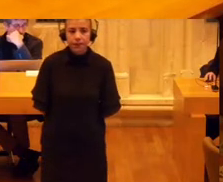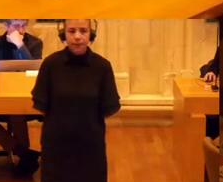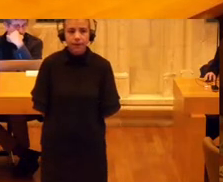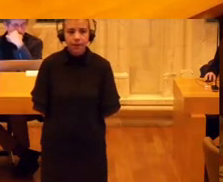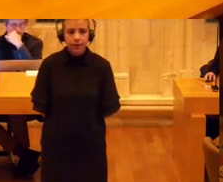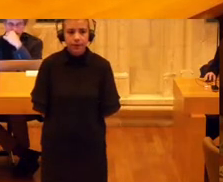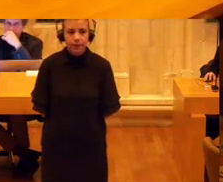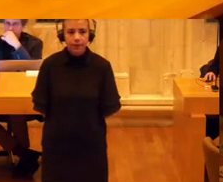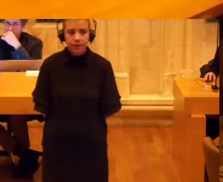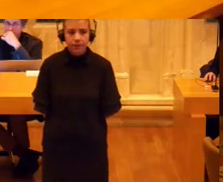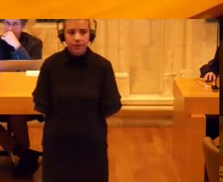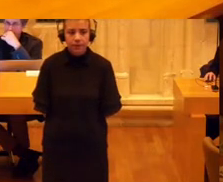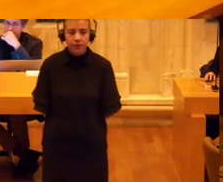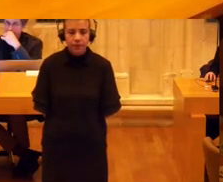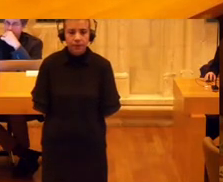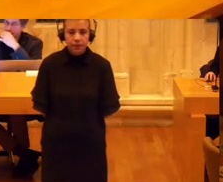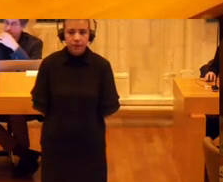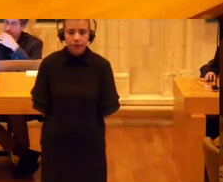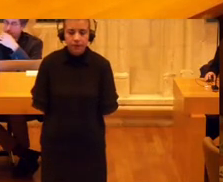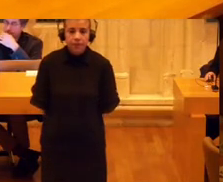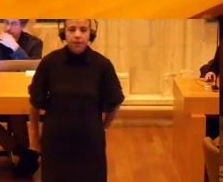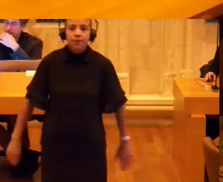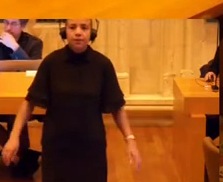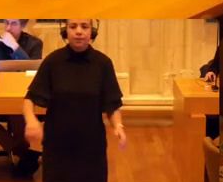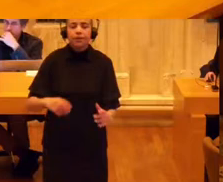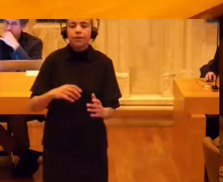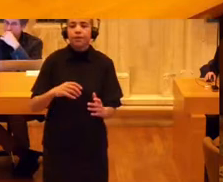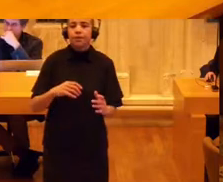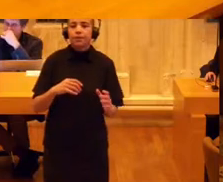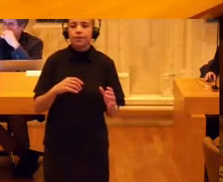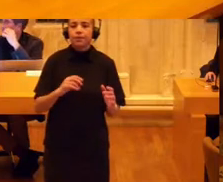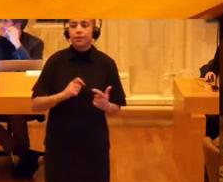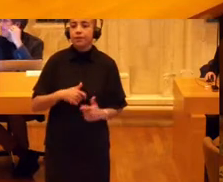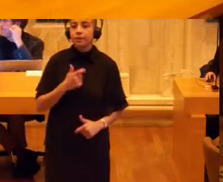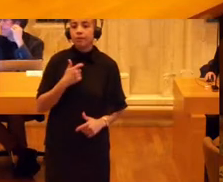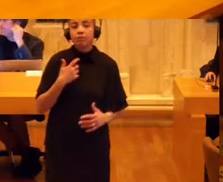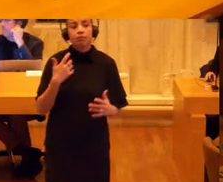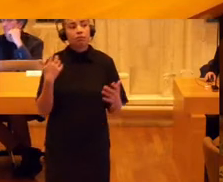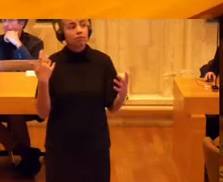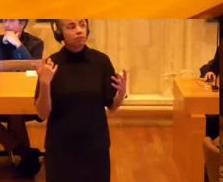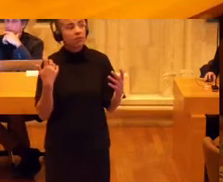Bon, donc, pour le reste, on vote les subventions, j'imagine. Merci.